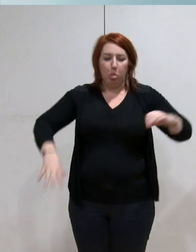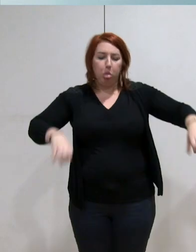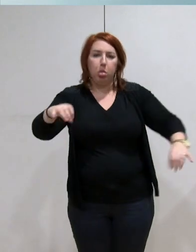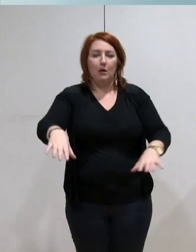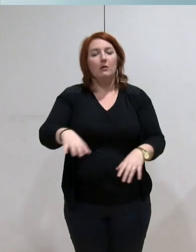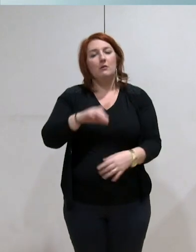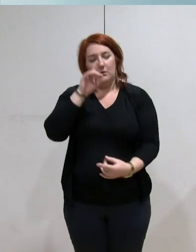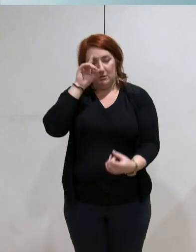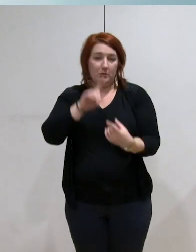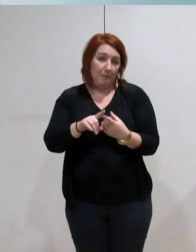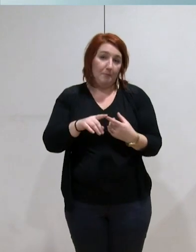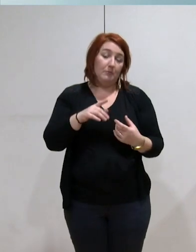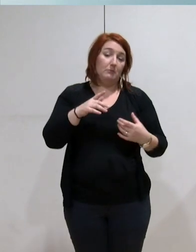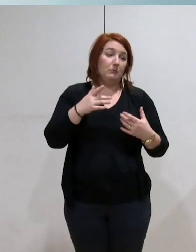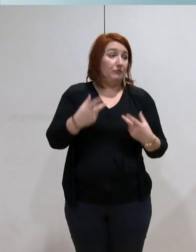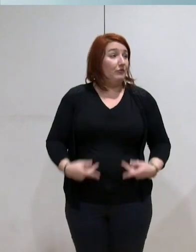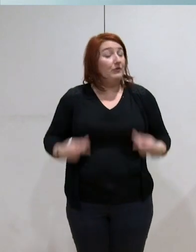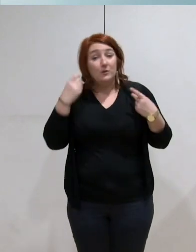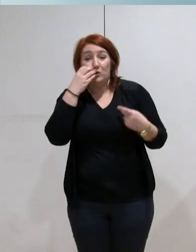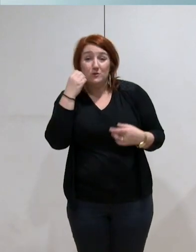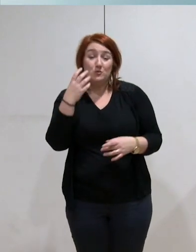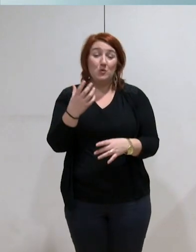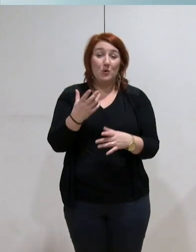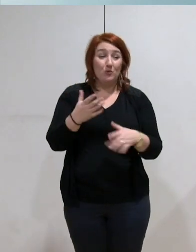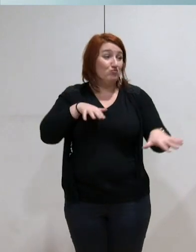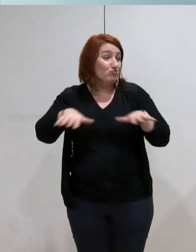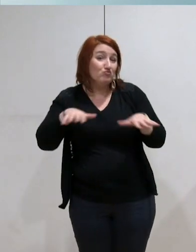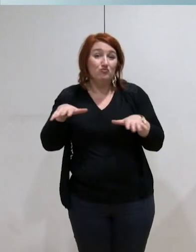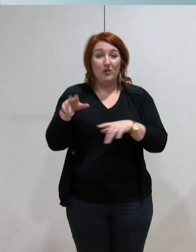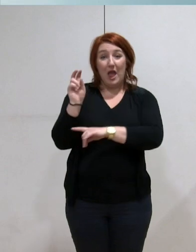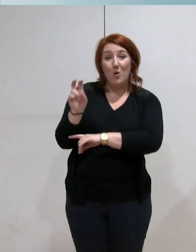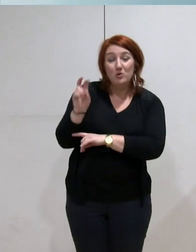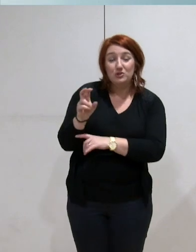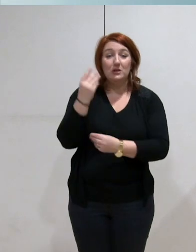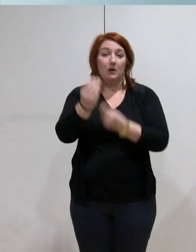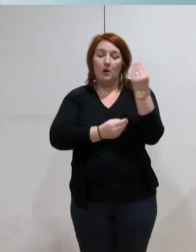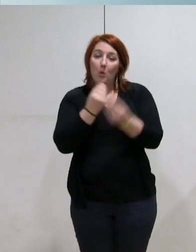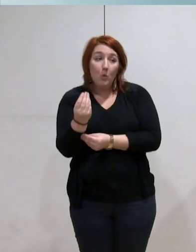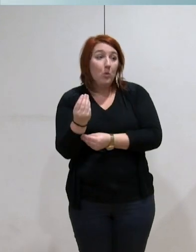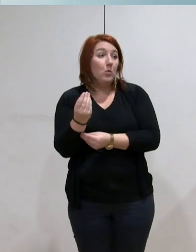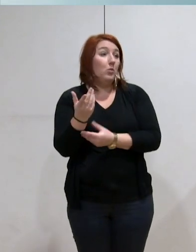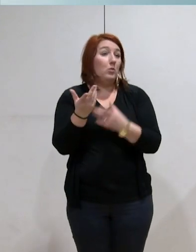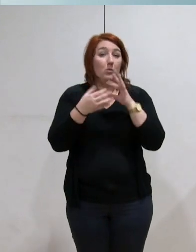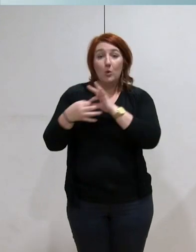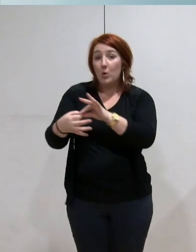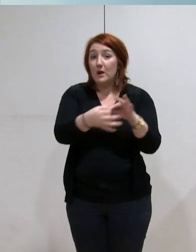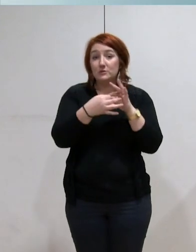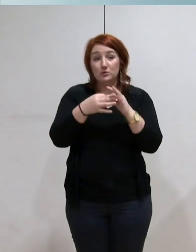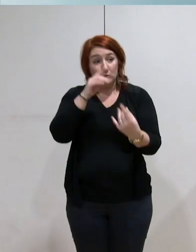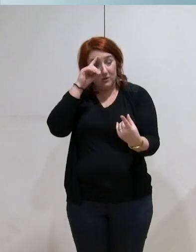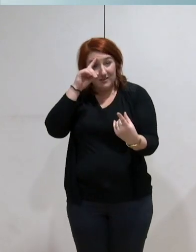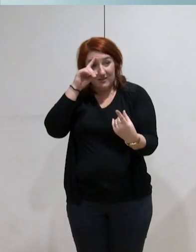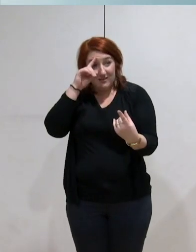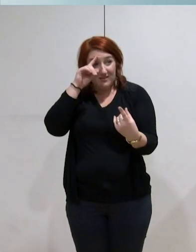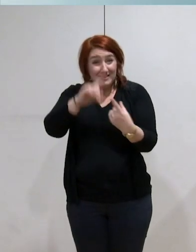cela soit sur les écogestes du quotidien ou les relations fondamental lié aux solidarités qui soude